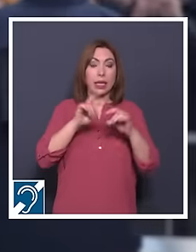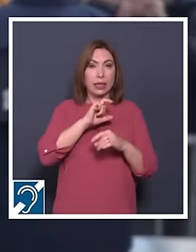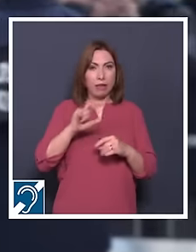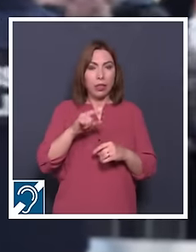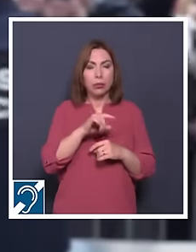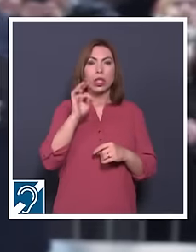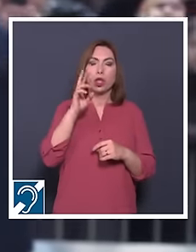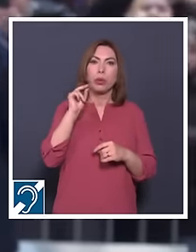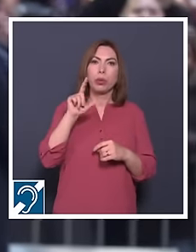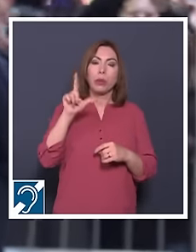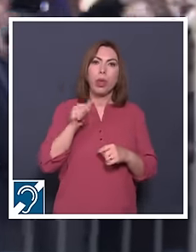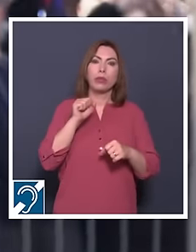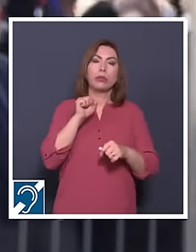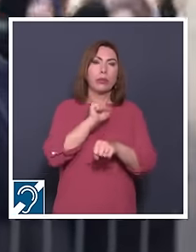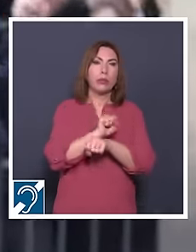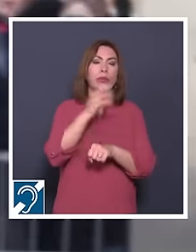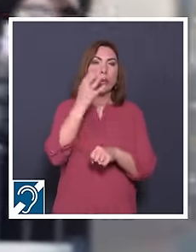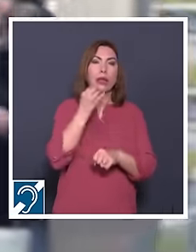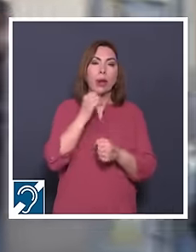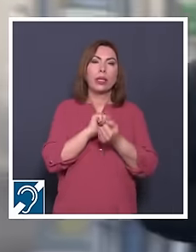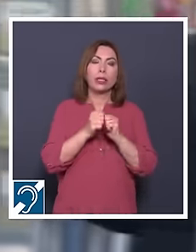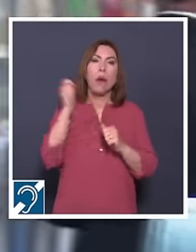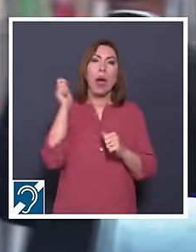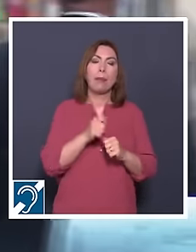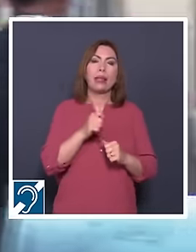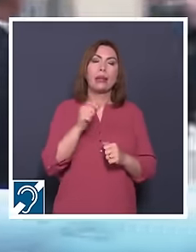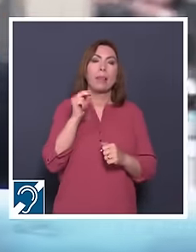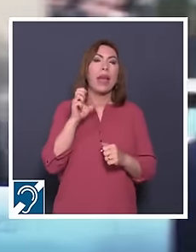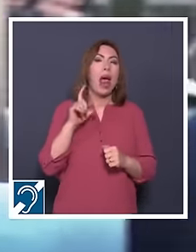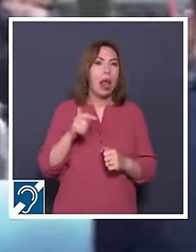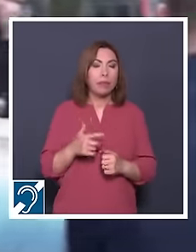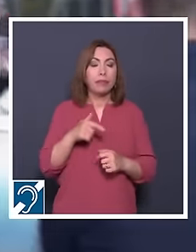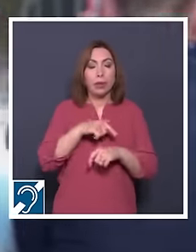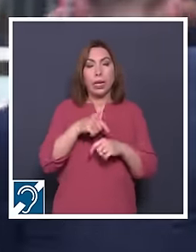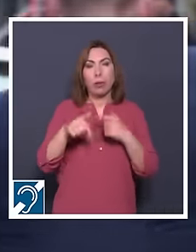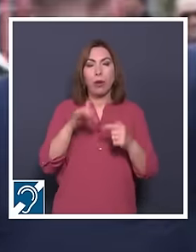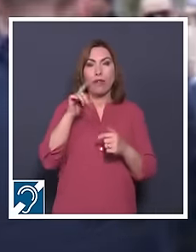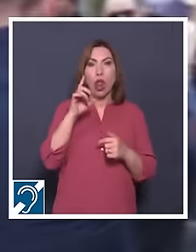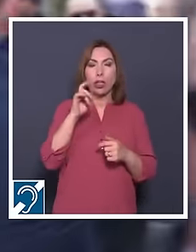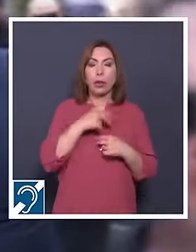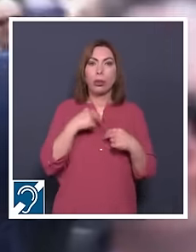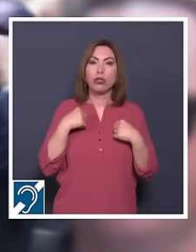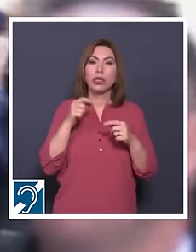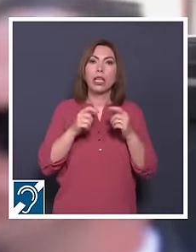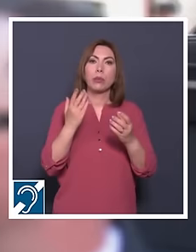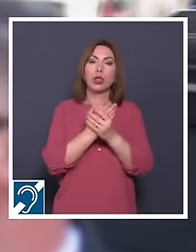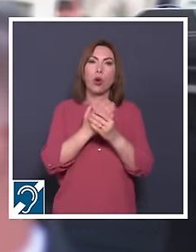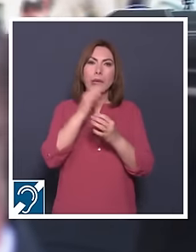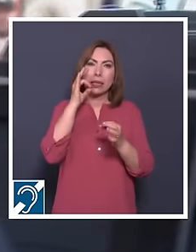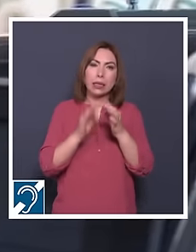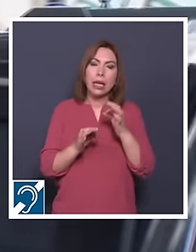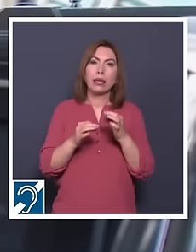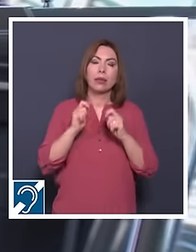vinovat, Donald Trump riscă 4 ani de închisoare sau amendă penală. Între timp, în Florida, procesul privind documentele